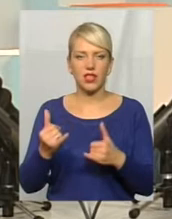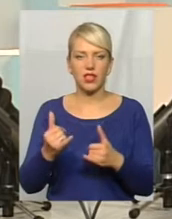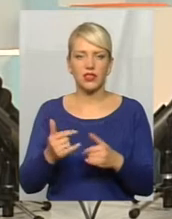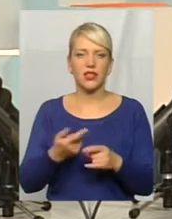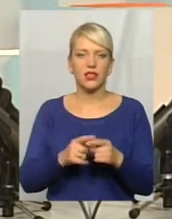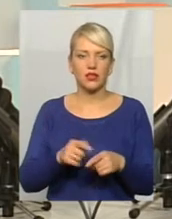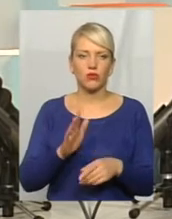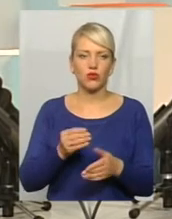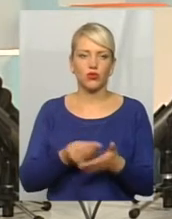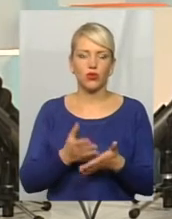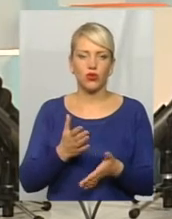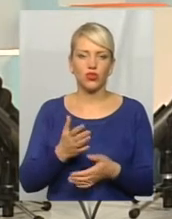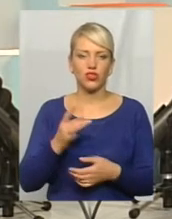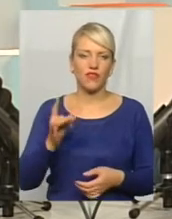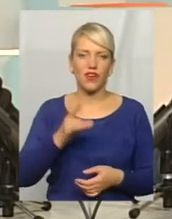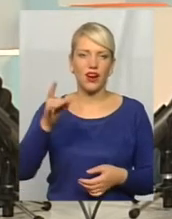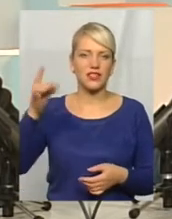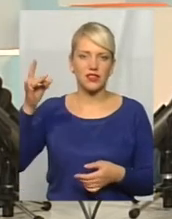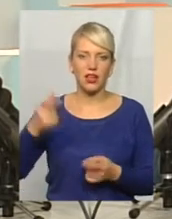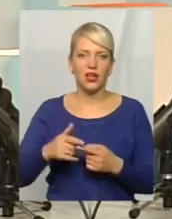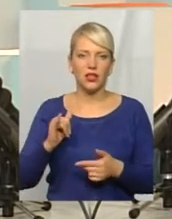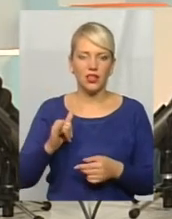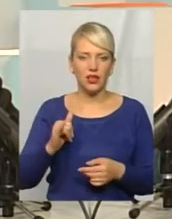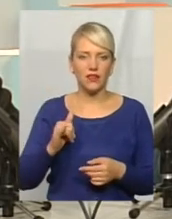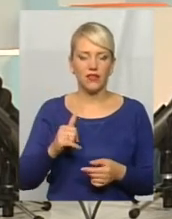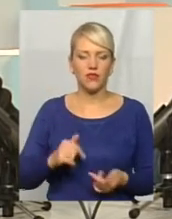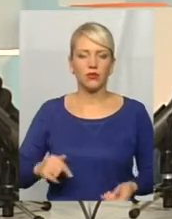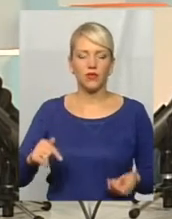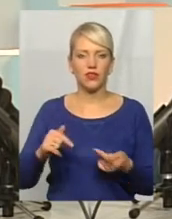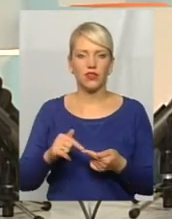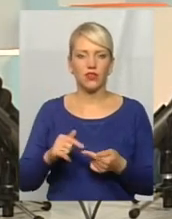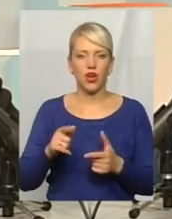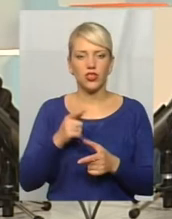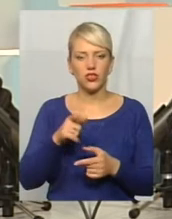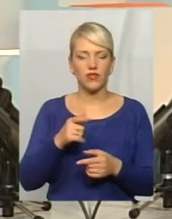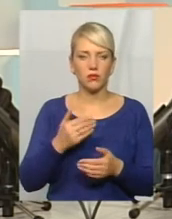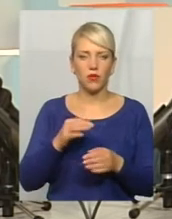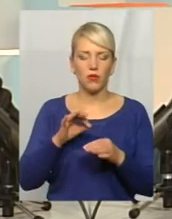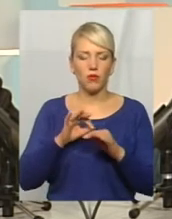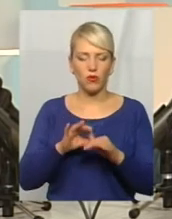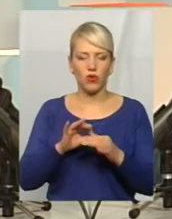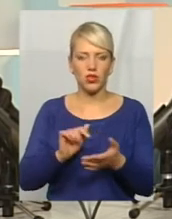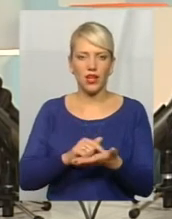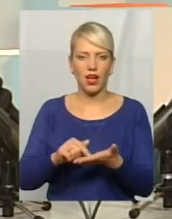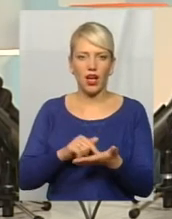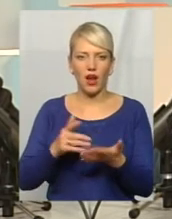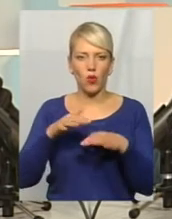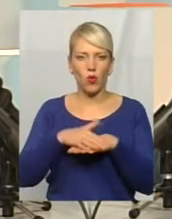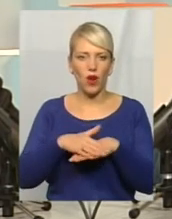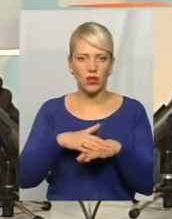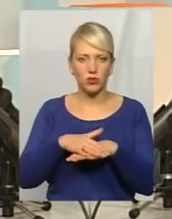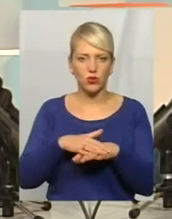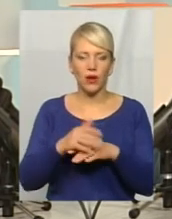буде дорожче, мабуть, в рази. Відповідно... А чи проводили таку калькуляцію?